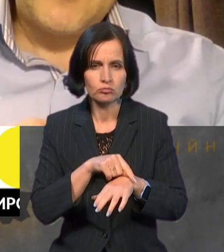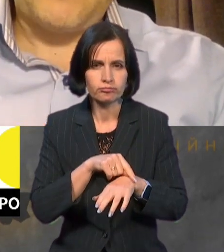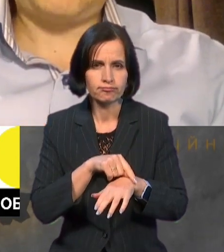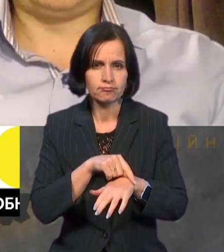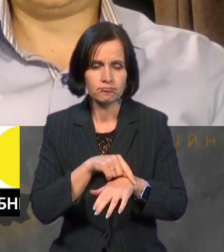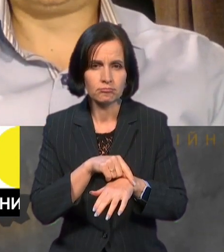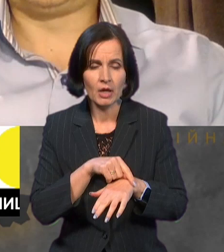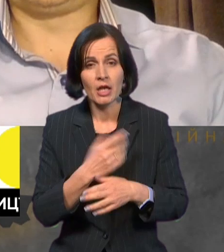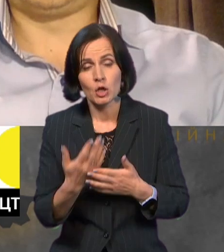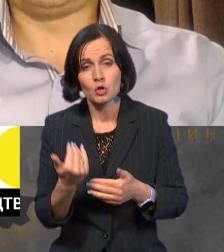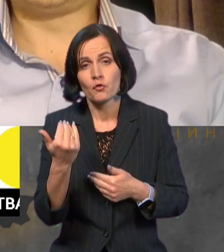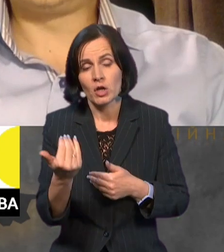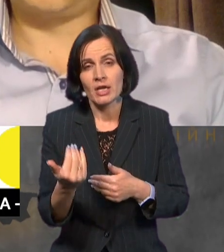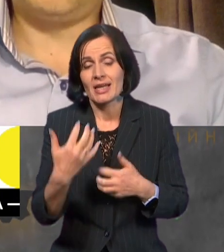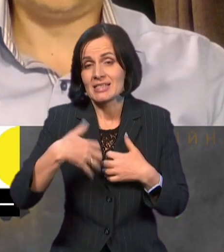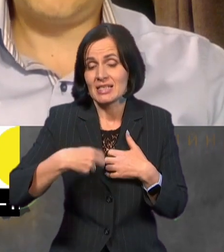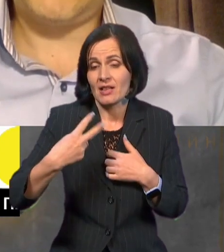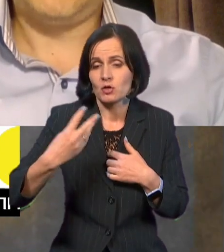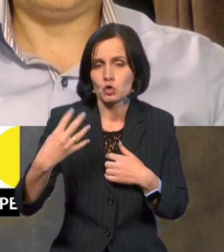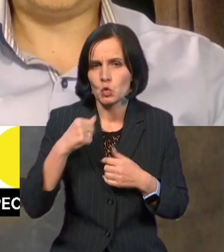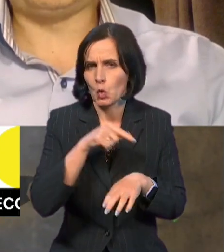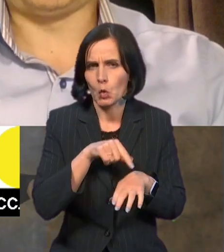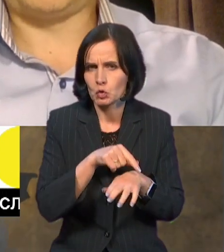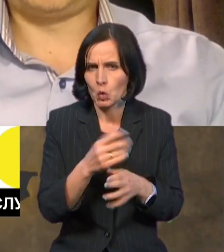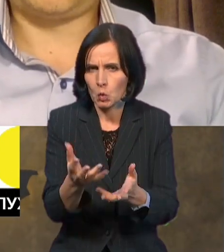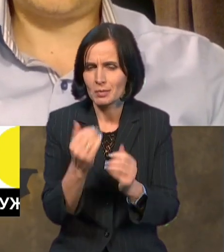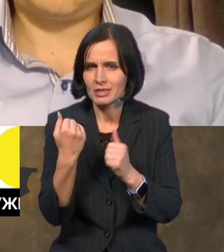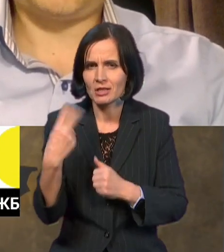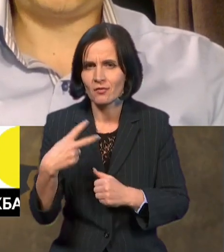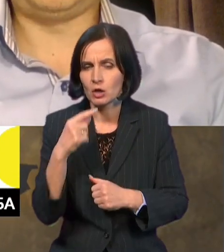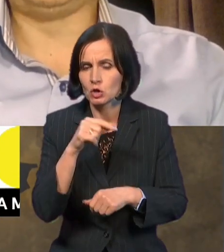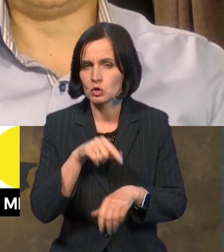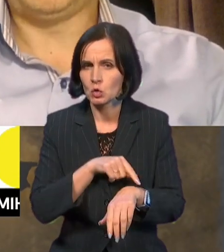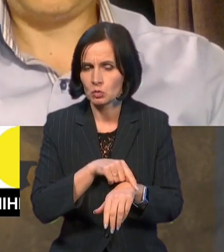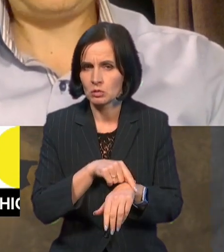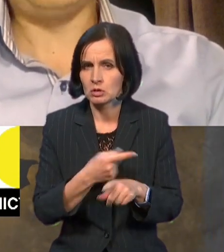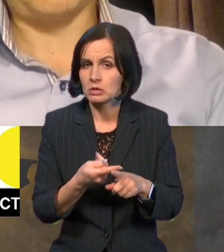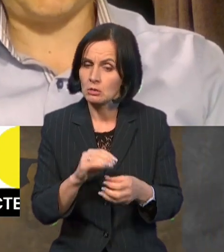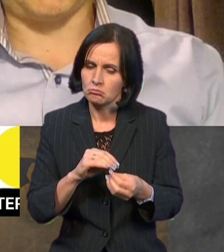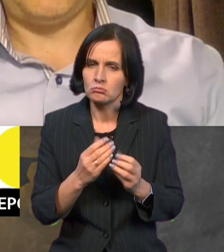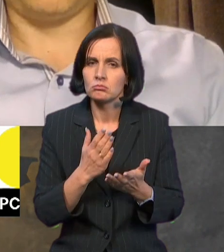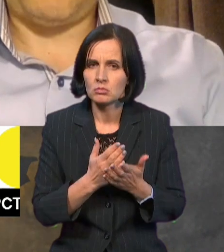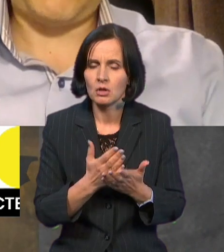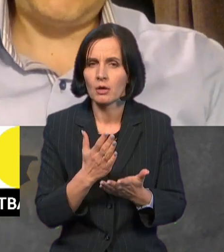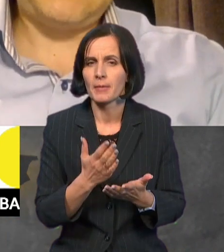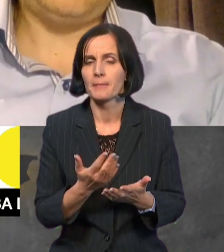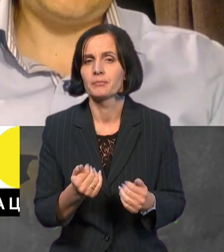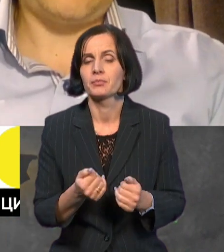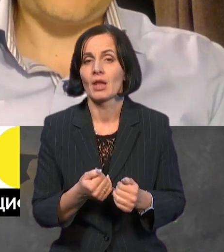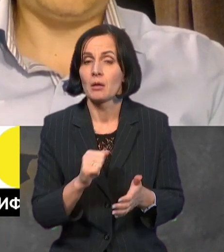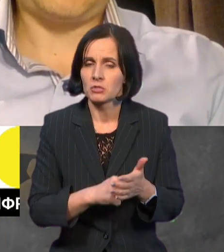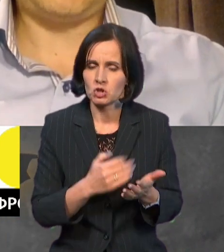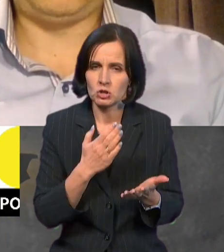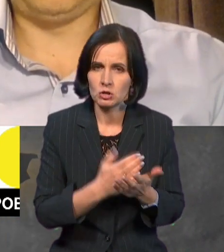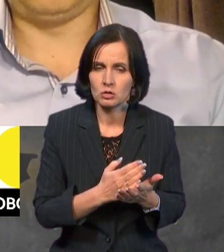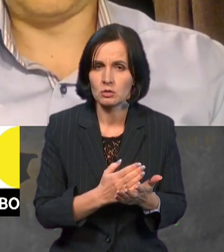на 20 годин з 24 годин, значить 2 години вже є проблема, значить вона вже стала менш надійною. І на це є причини. От причини ці ми з вами,